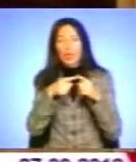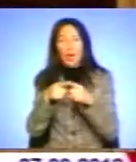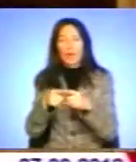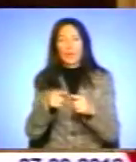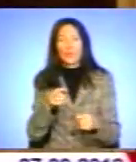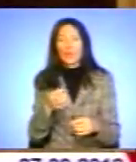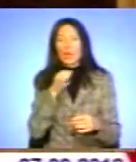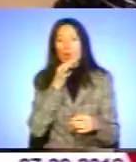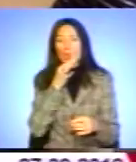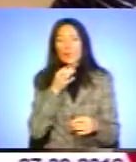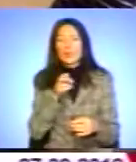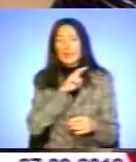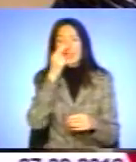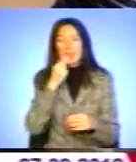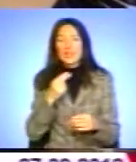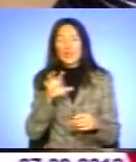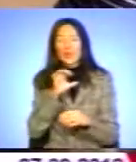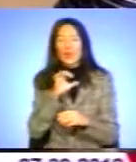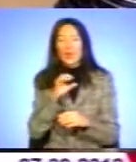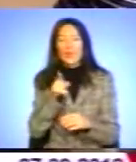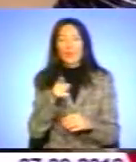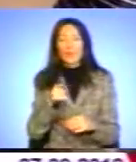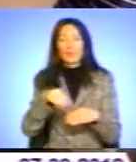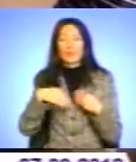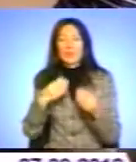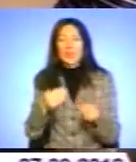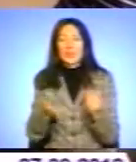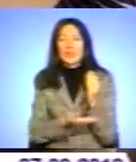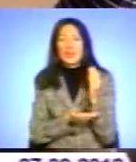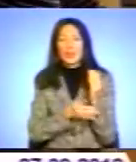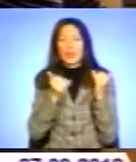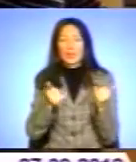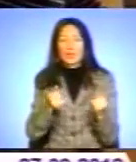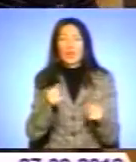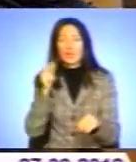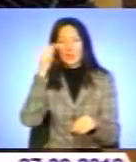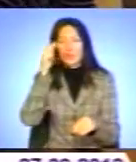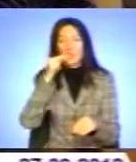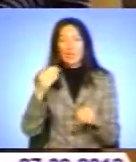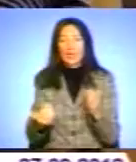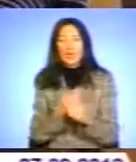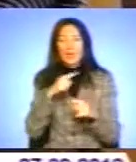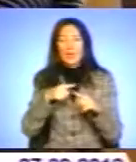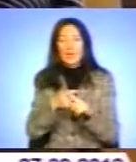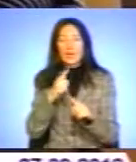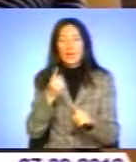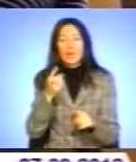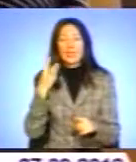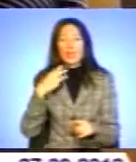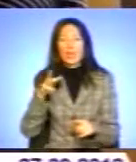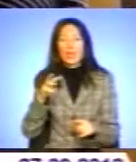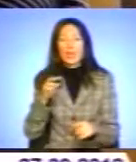фотографією тернополянин Павло Накрийко переніс і на деревину. Зараз освоює нову техніку. Перші моделі – дружина і маленький